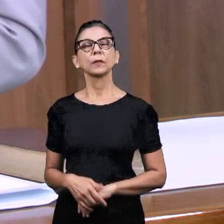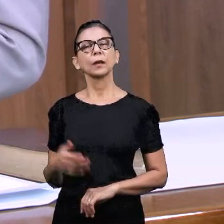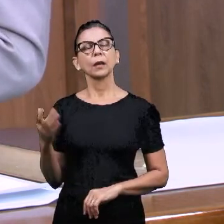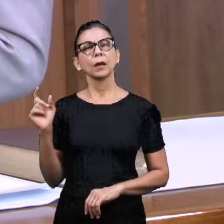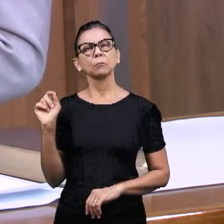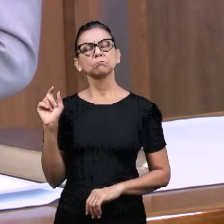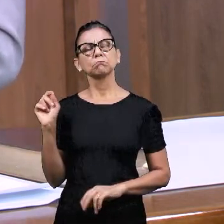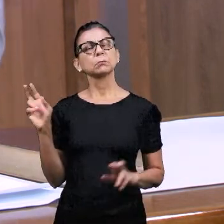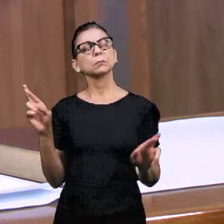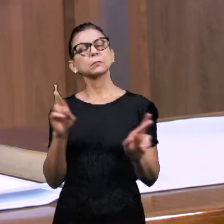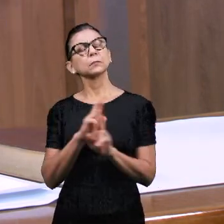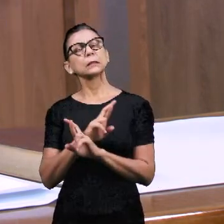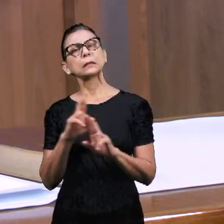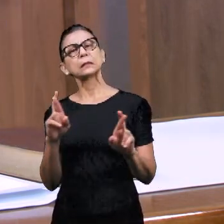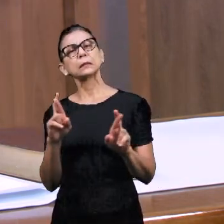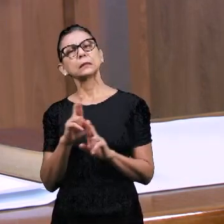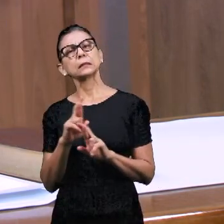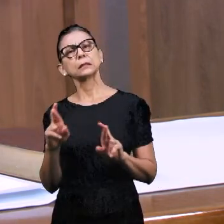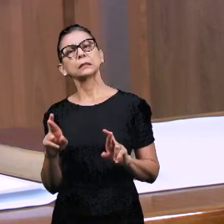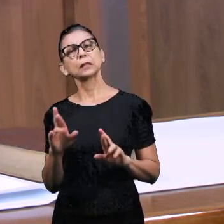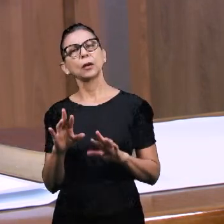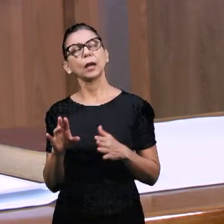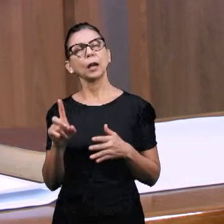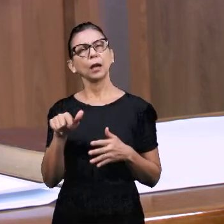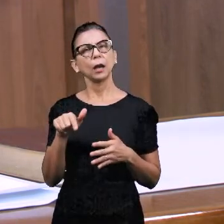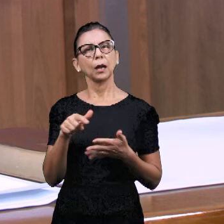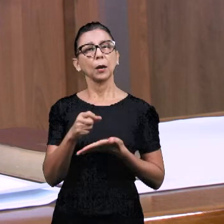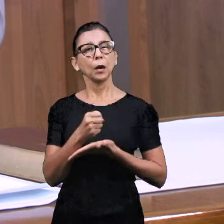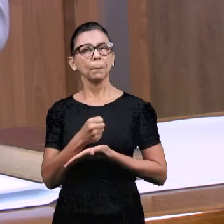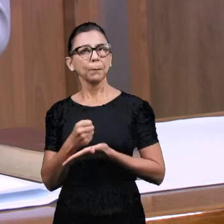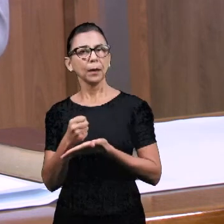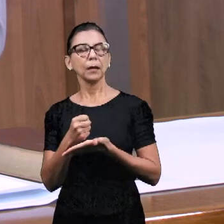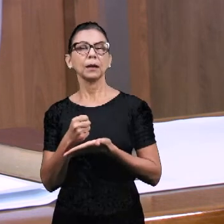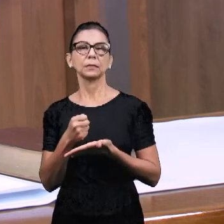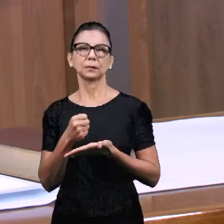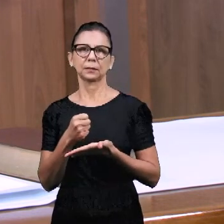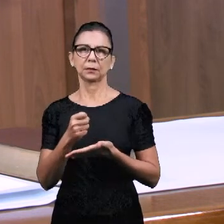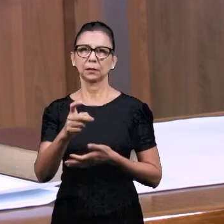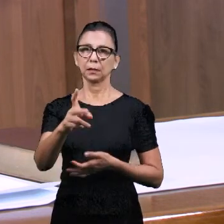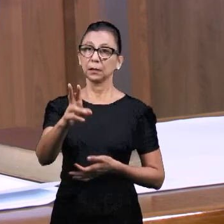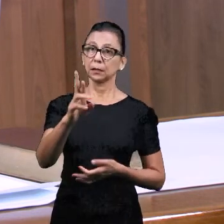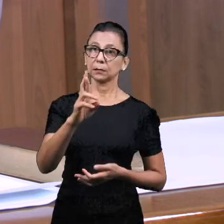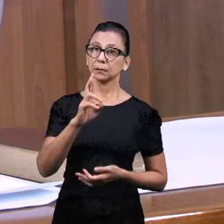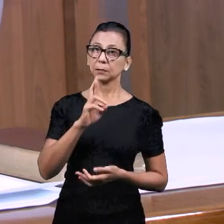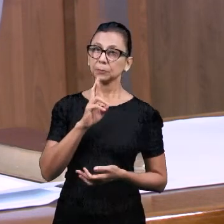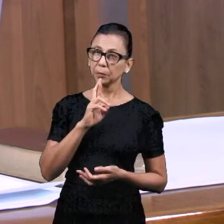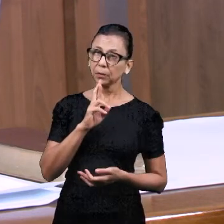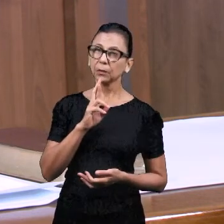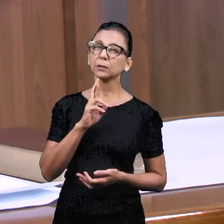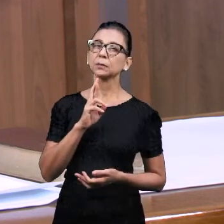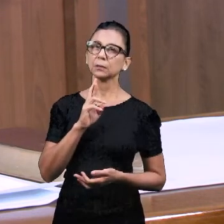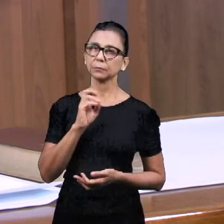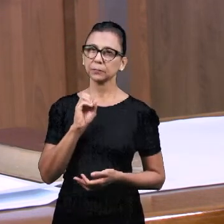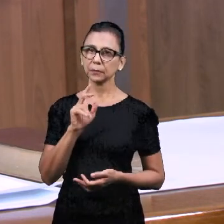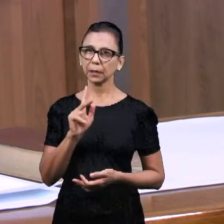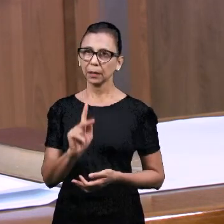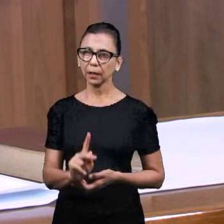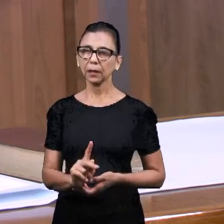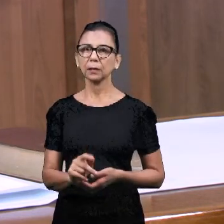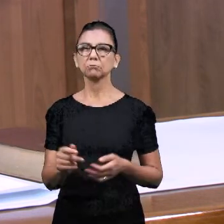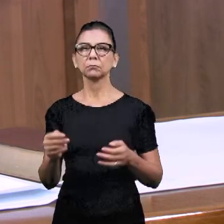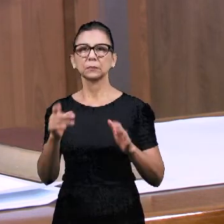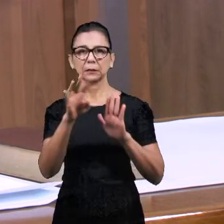cette relation est pour donner base aux réponses qui seront données. Ce sont des textes